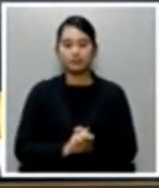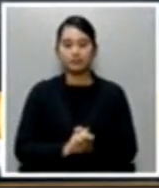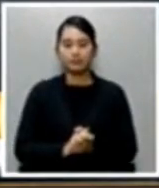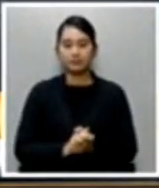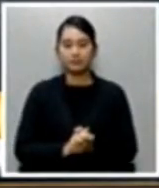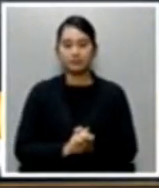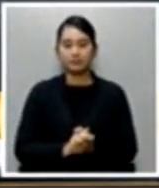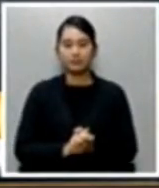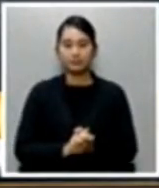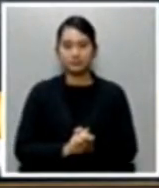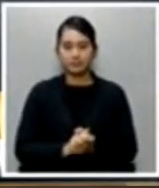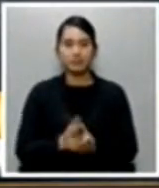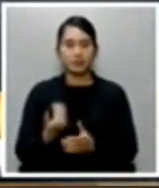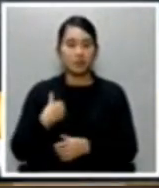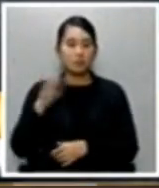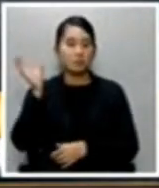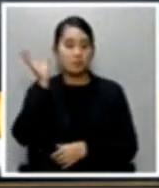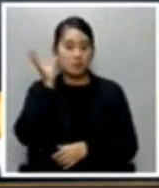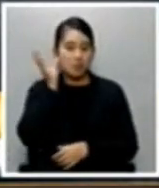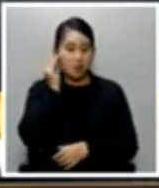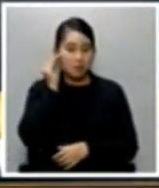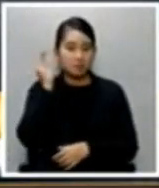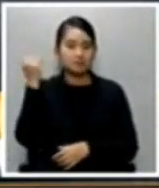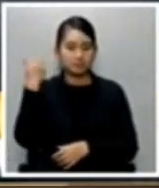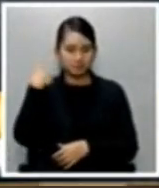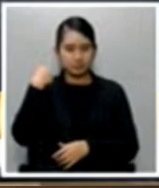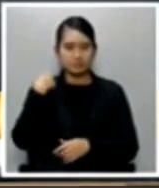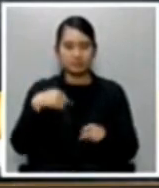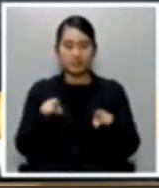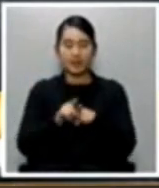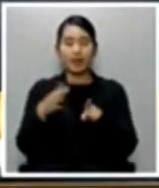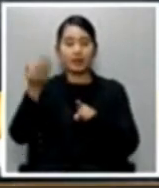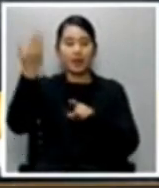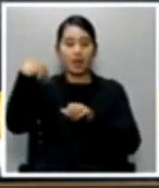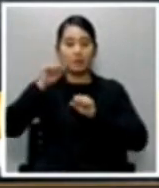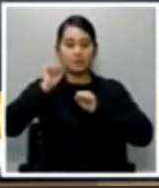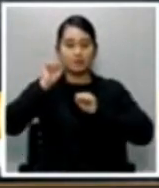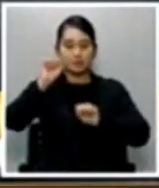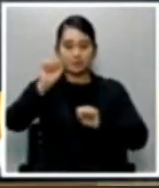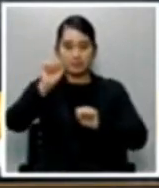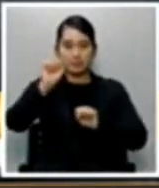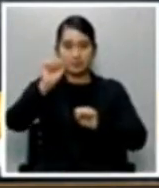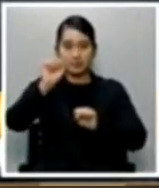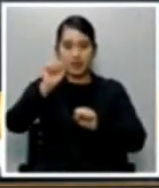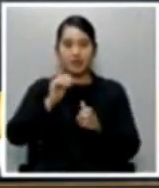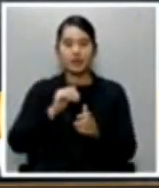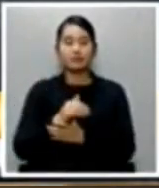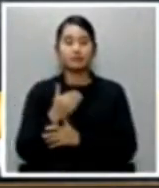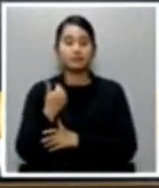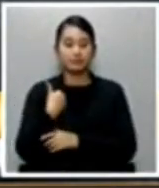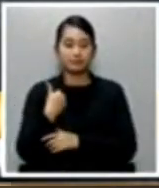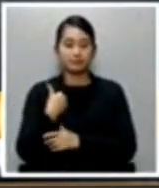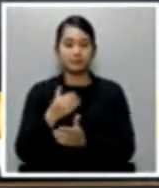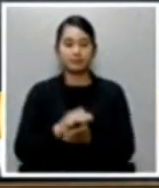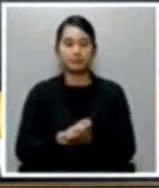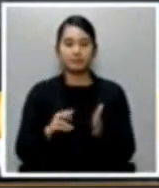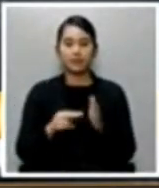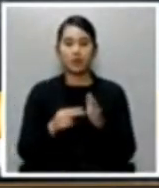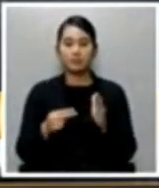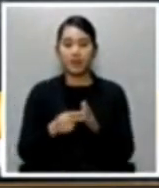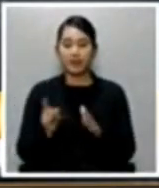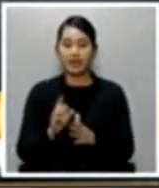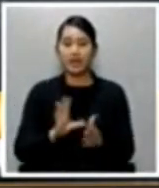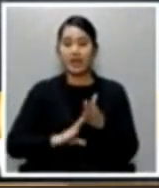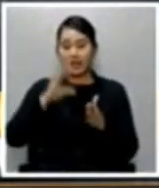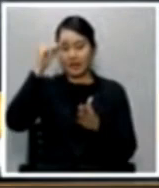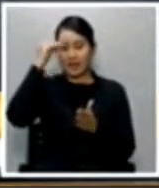รมผมเองก็ได้รับข้อมูลมาครับว่าประกาศที่ท่านประกาศไปในเรื่องไลฟ์ลองเรียนนิ่งว่าสามารถสะสมหน่วยกิต